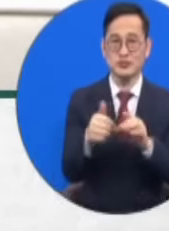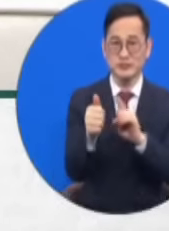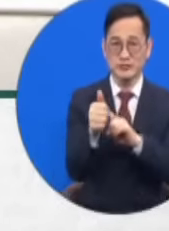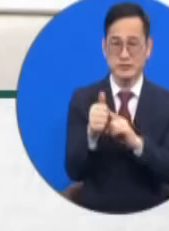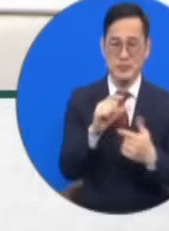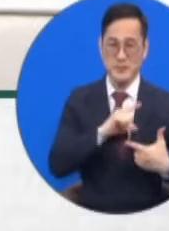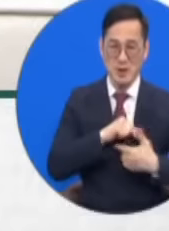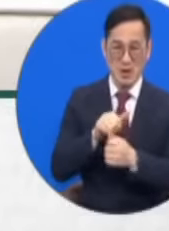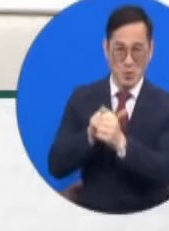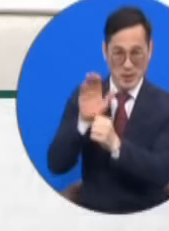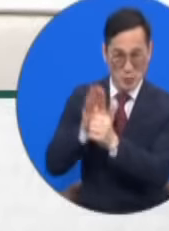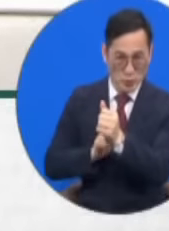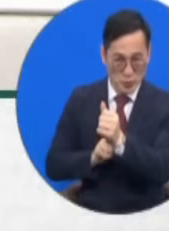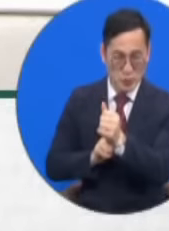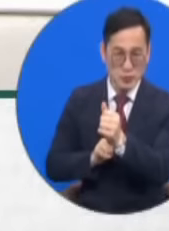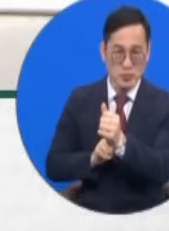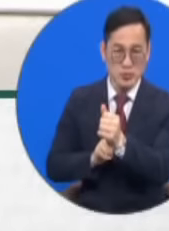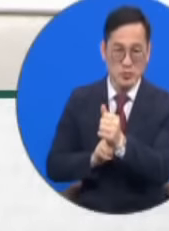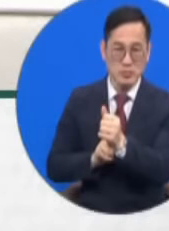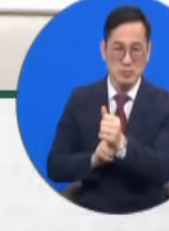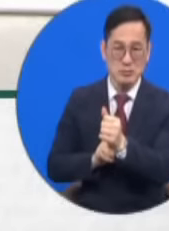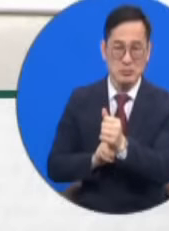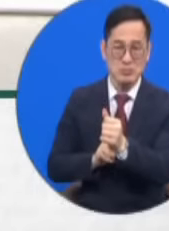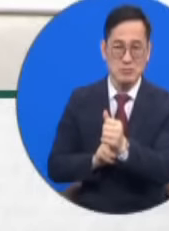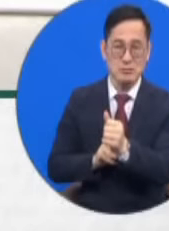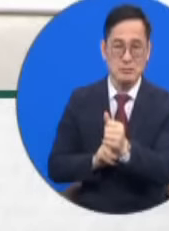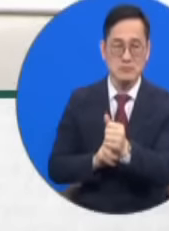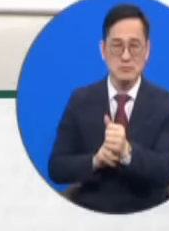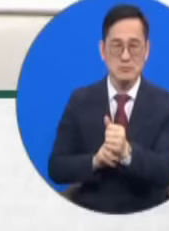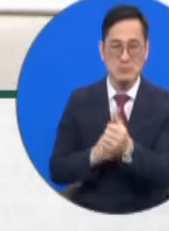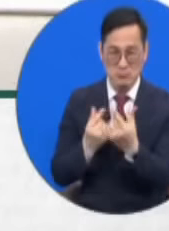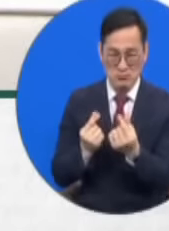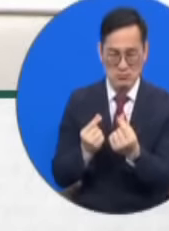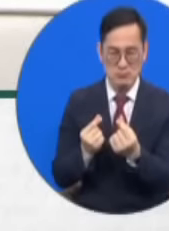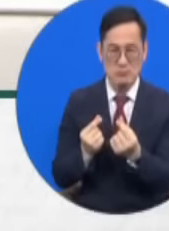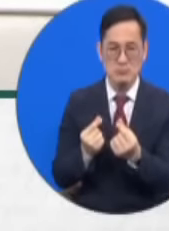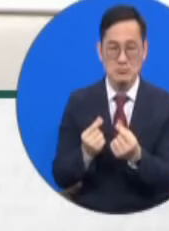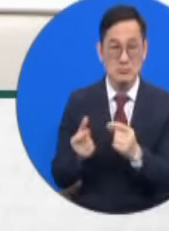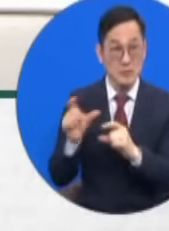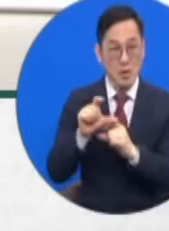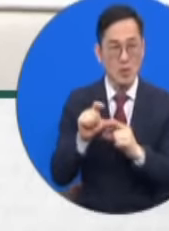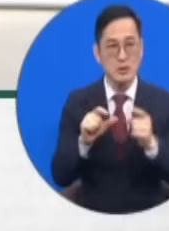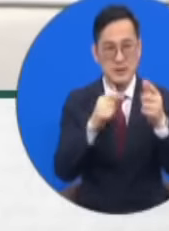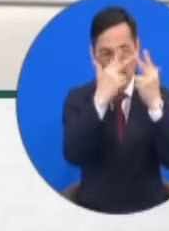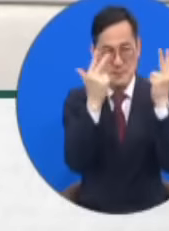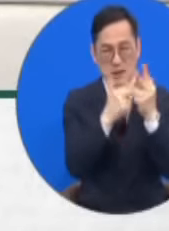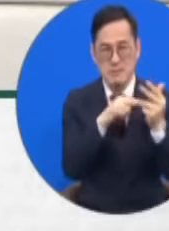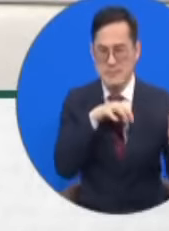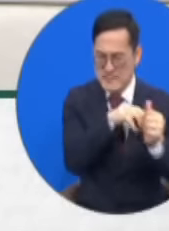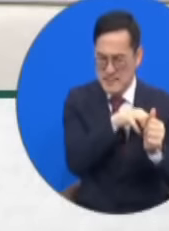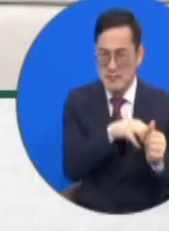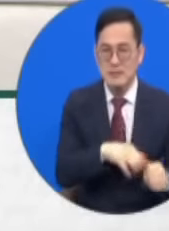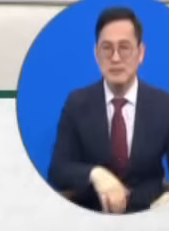대한 명예훼손 모욕 차원을 넘어서 최근에 이재명 대표에 대한 테러